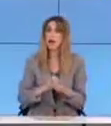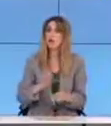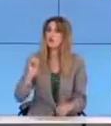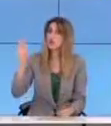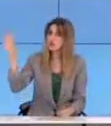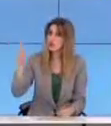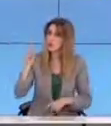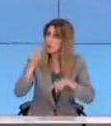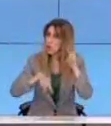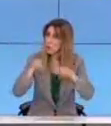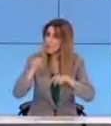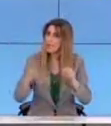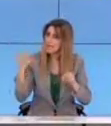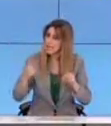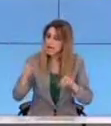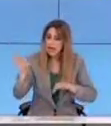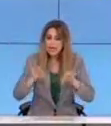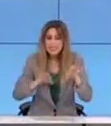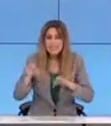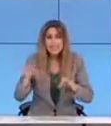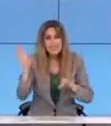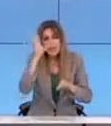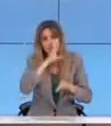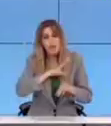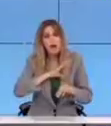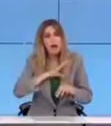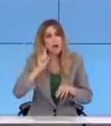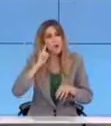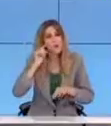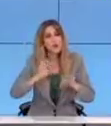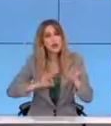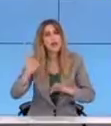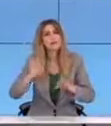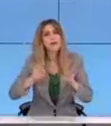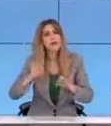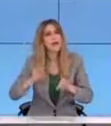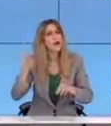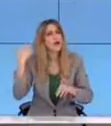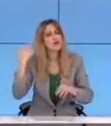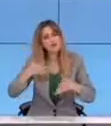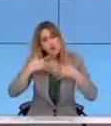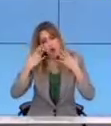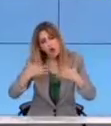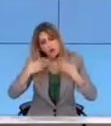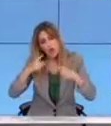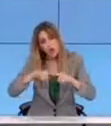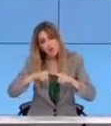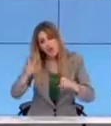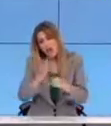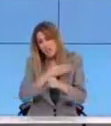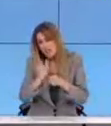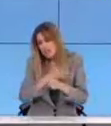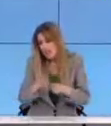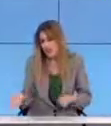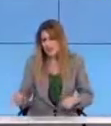τρόπο προσπάθησαν εκείνη την περίοδο να πείσουν ότι η Ελλάδα είναι μια χώρα διαλυμένη. Μια χώρα χωρίς υποδομές, μια